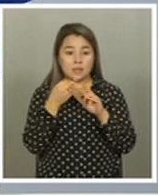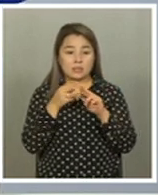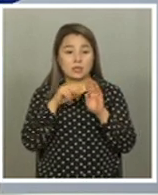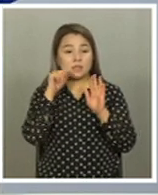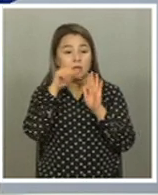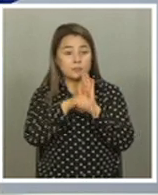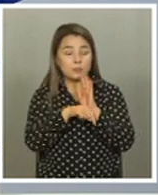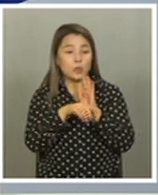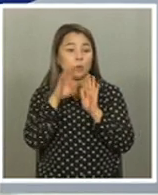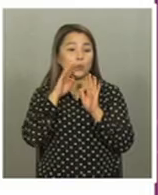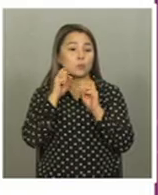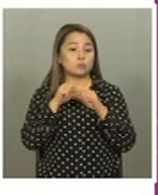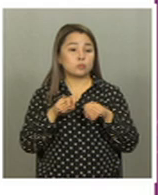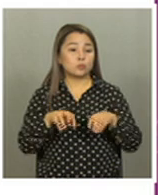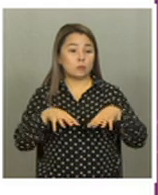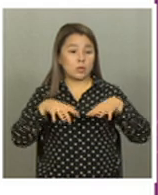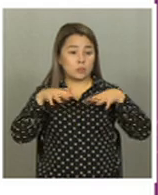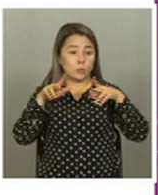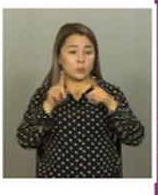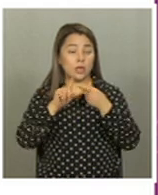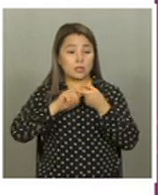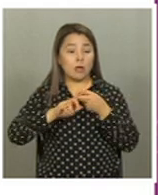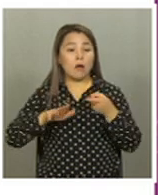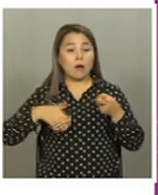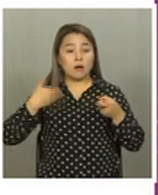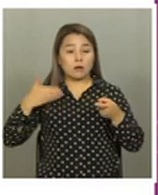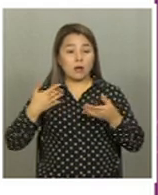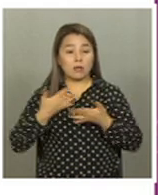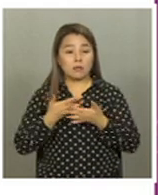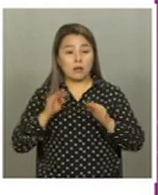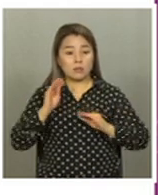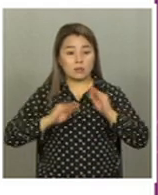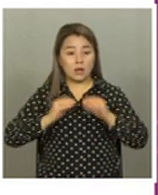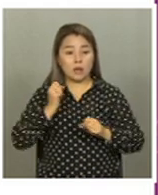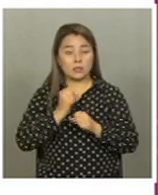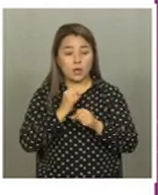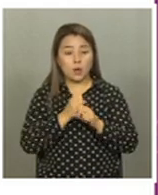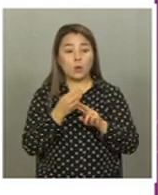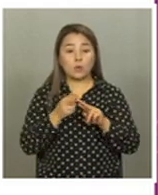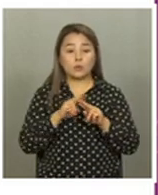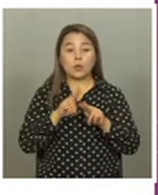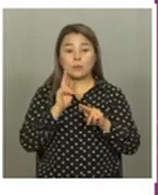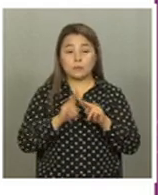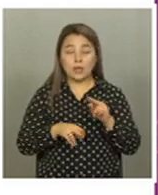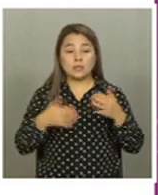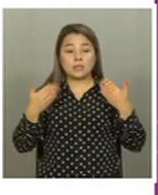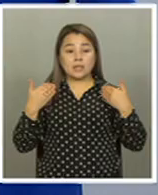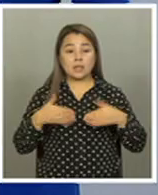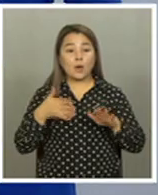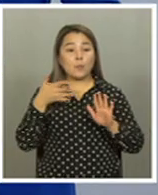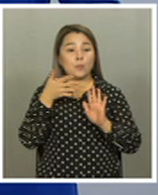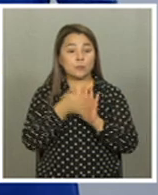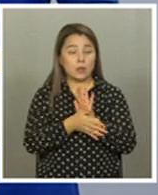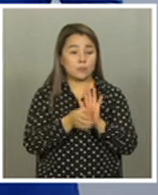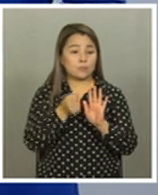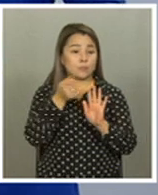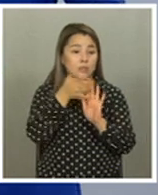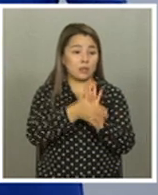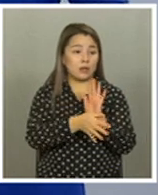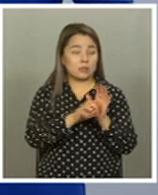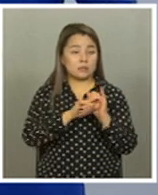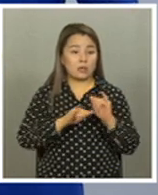суды буландыру арқылы органикалық заттар түзіліп, одан бүкіл денесіне тарайды.